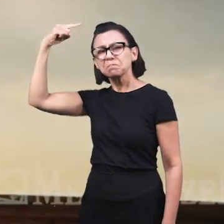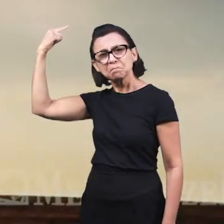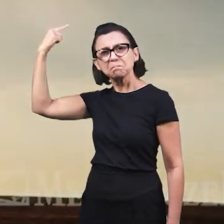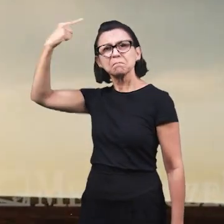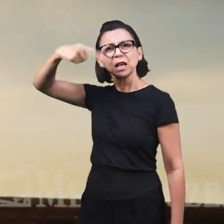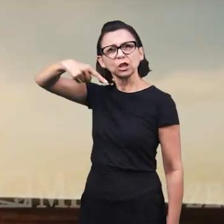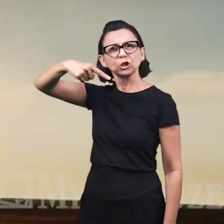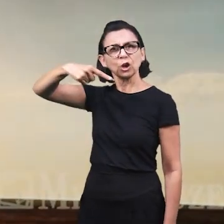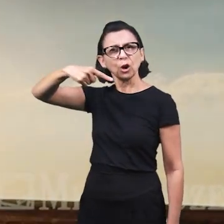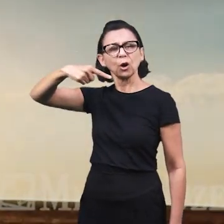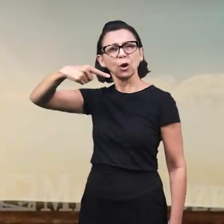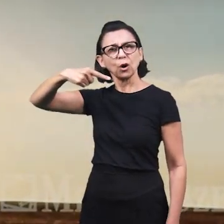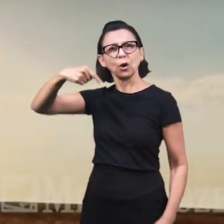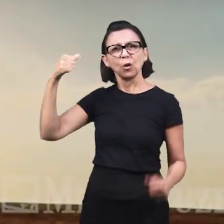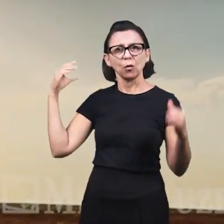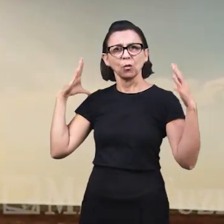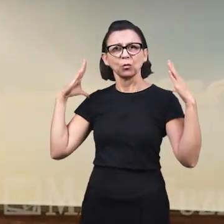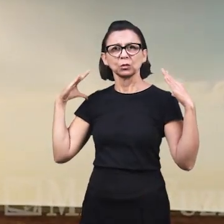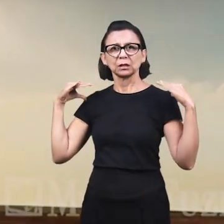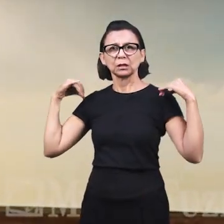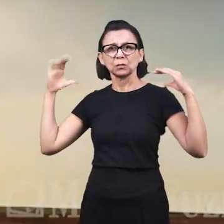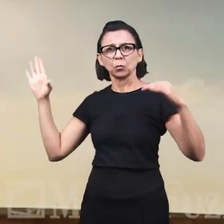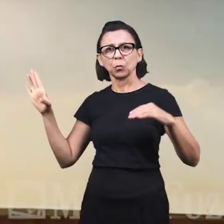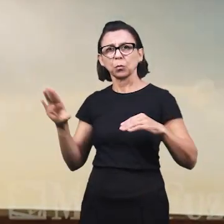Верь, Бог любит тебя.